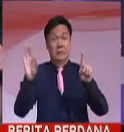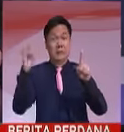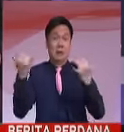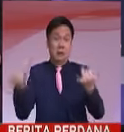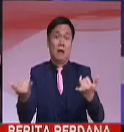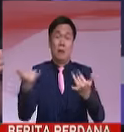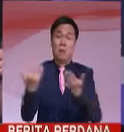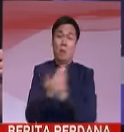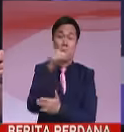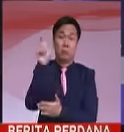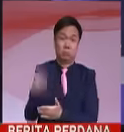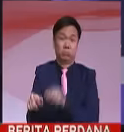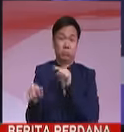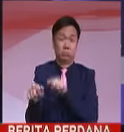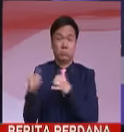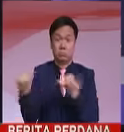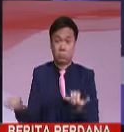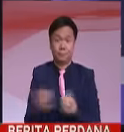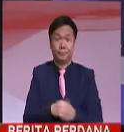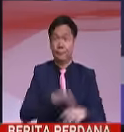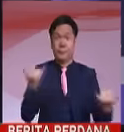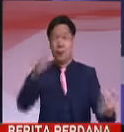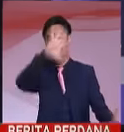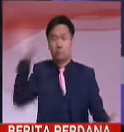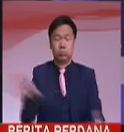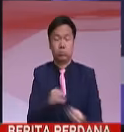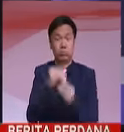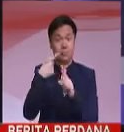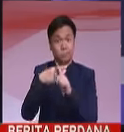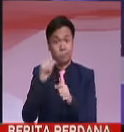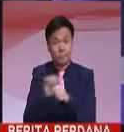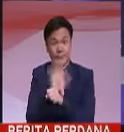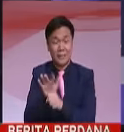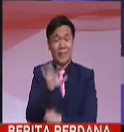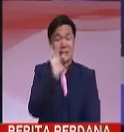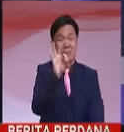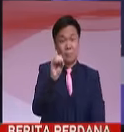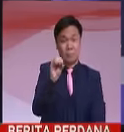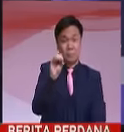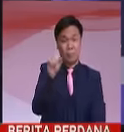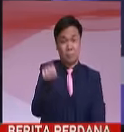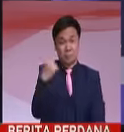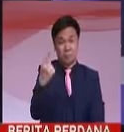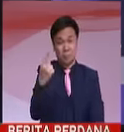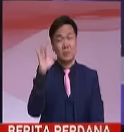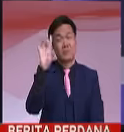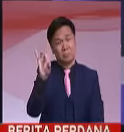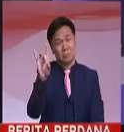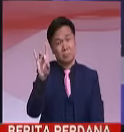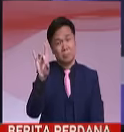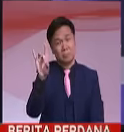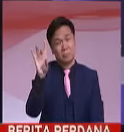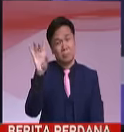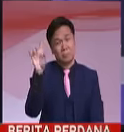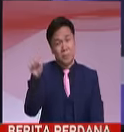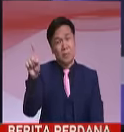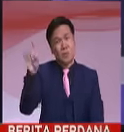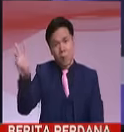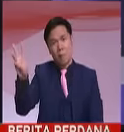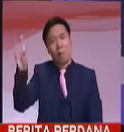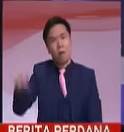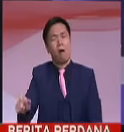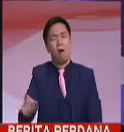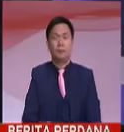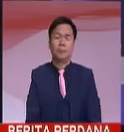direkrut kan hari ini menjadikan jumlah kumulatif kit positif Rp90.000 816